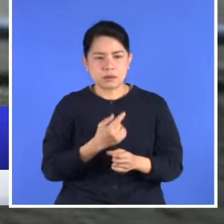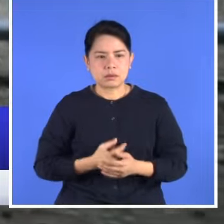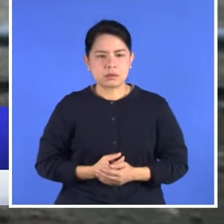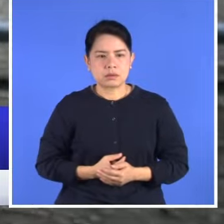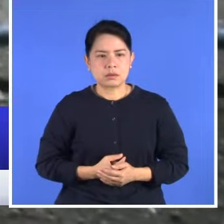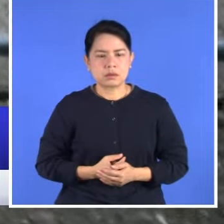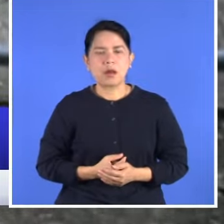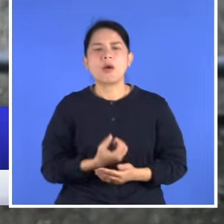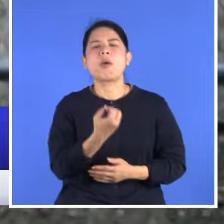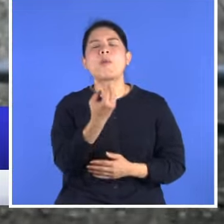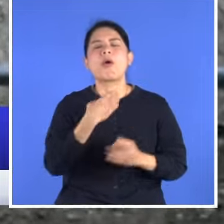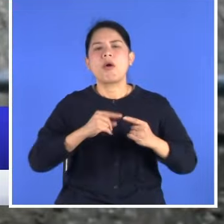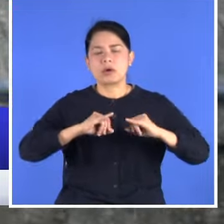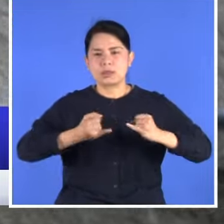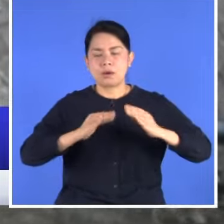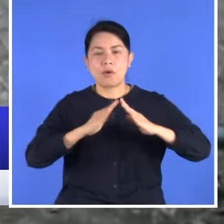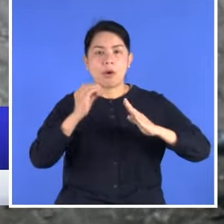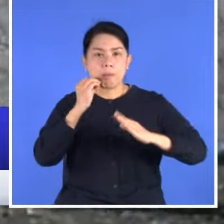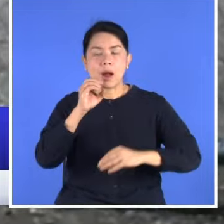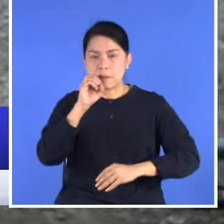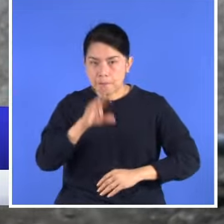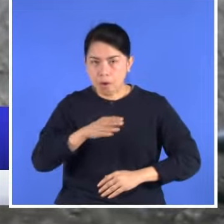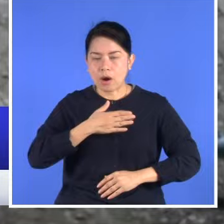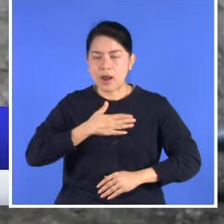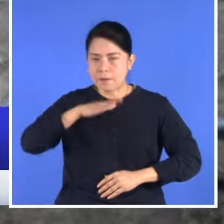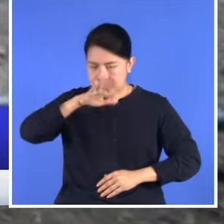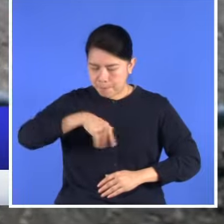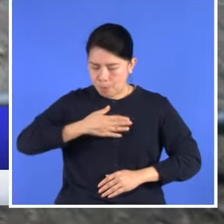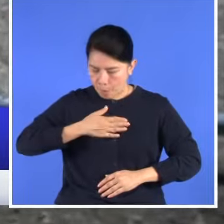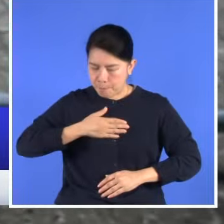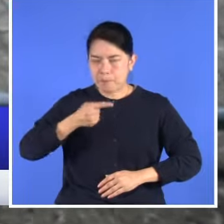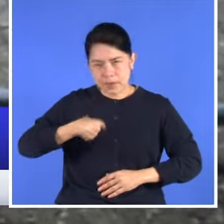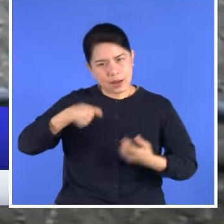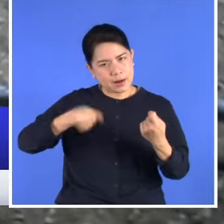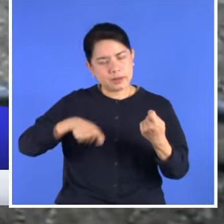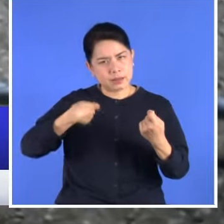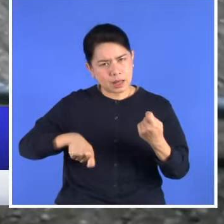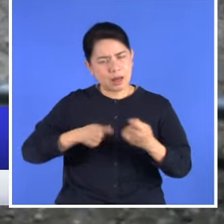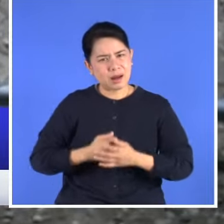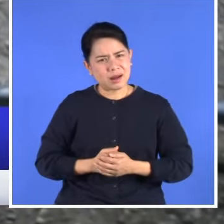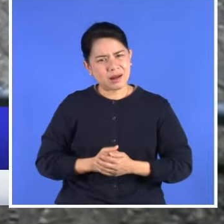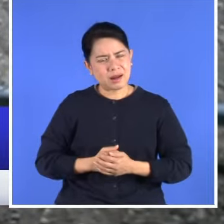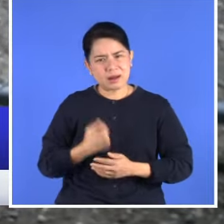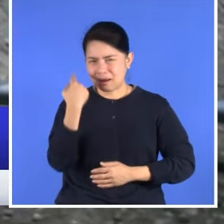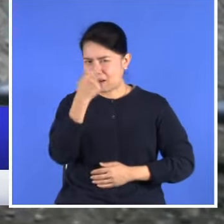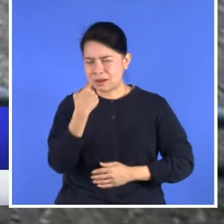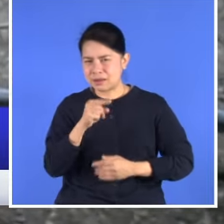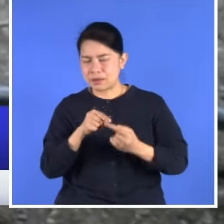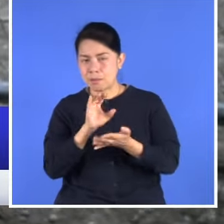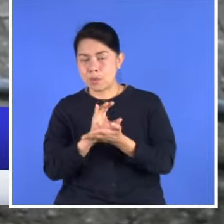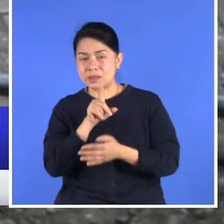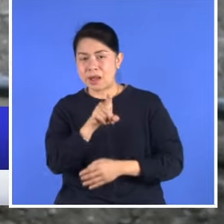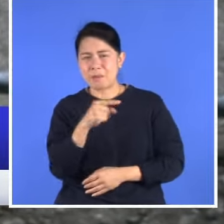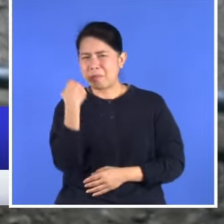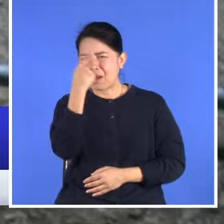าให้มันเล่นกีตาร์ให้หน่อย เล่นกีตาร์ให้ฟังหน่อยใครใครให้มา ก็เจ้าของบ้านนี้อ่ะ เ